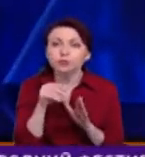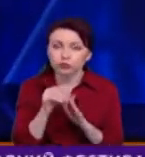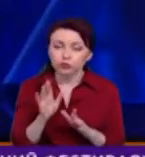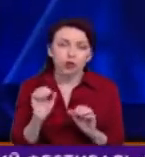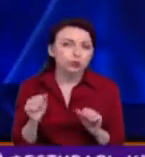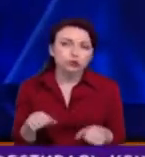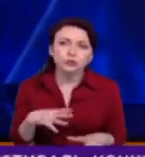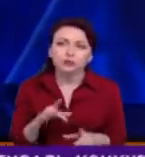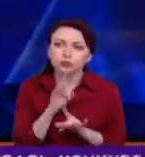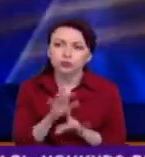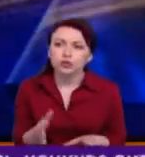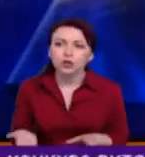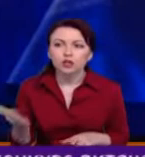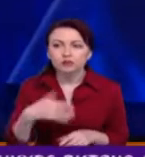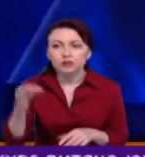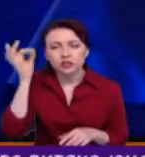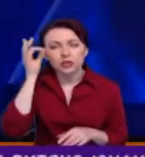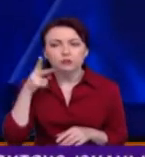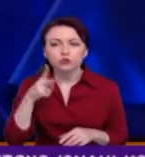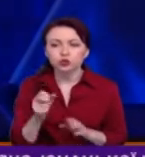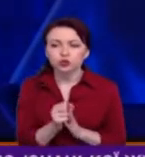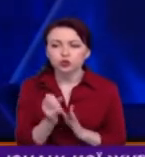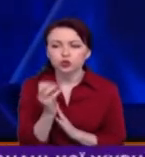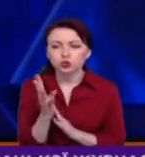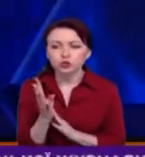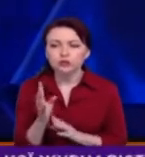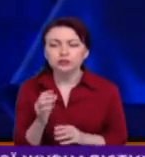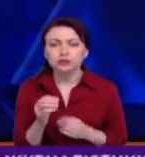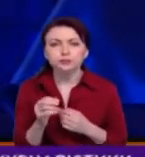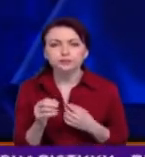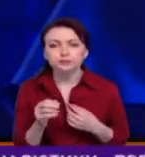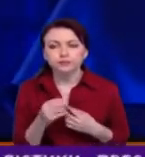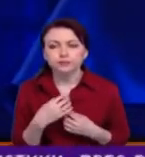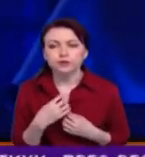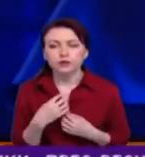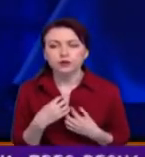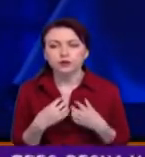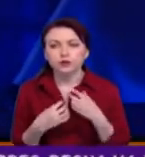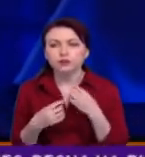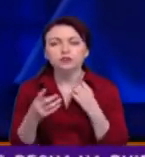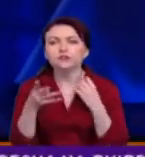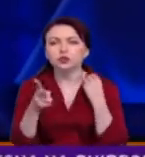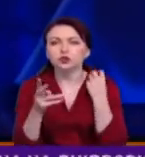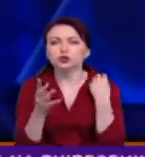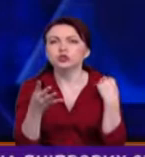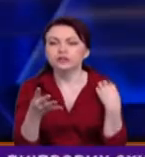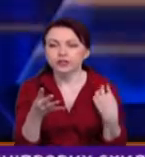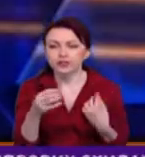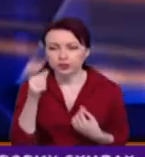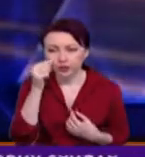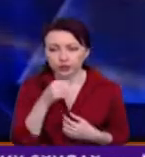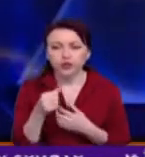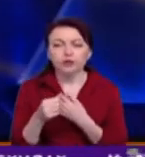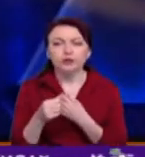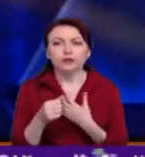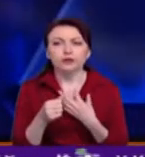що, давайте згадаємо 2014 рік, там 2014-2004 рік, да, коли був Ющенко президентом, в нього